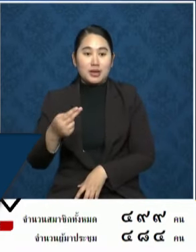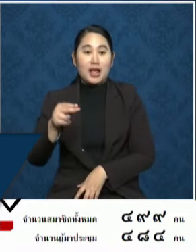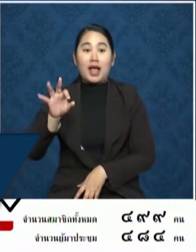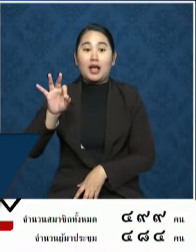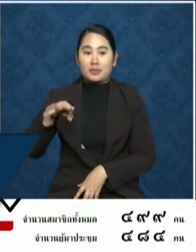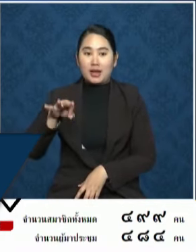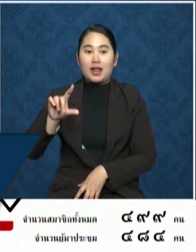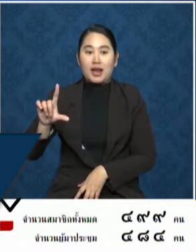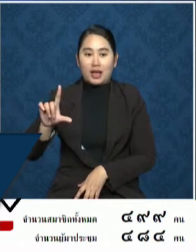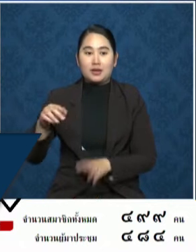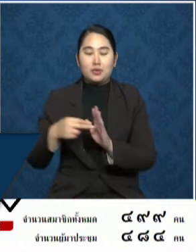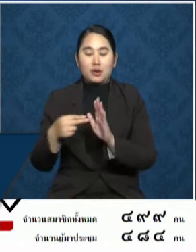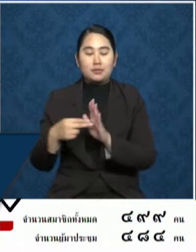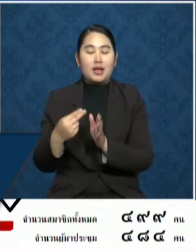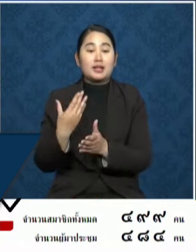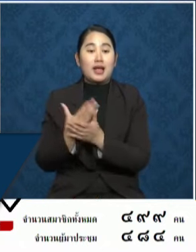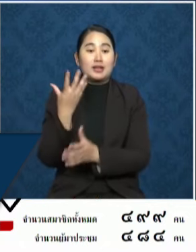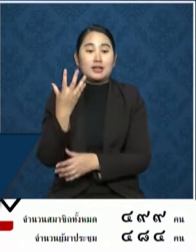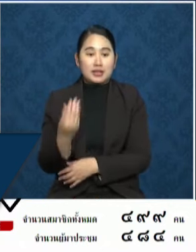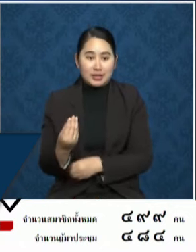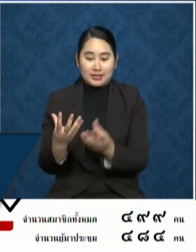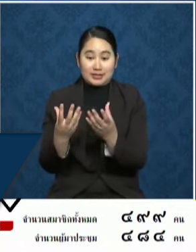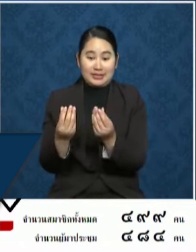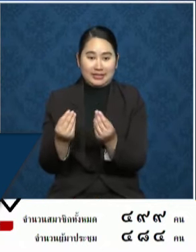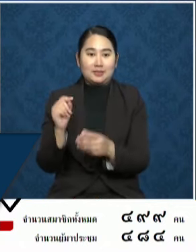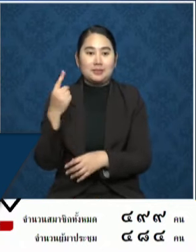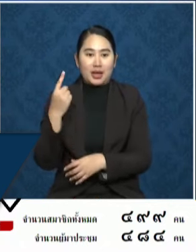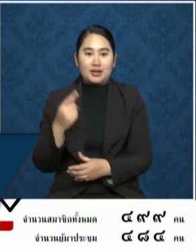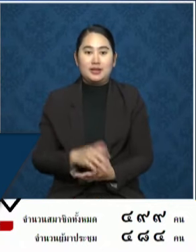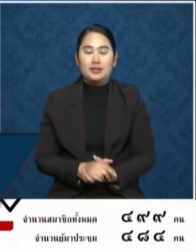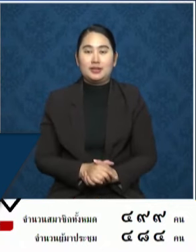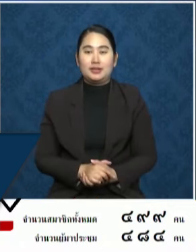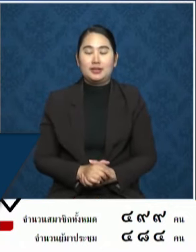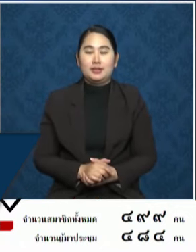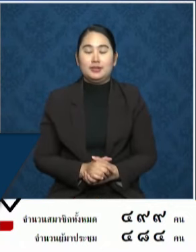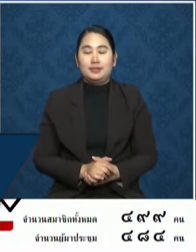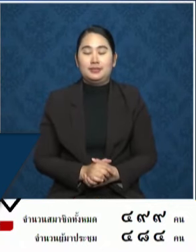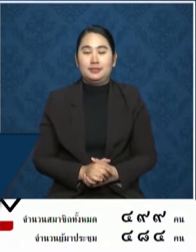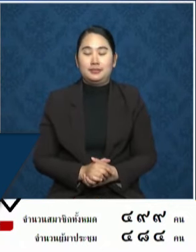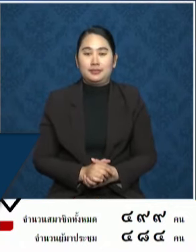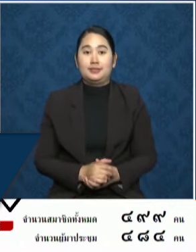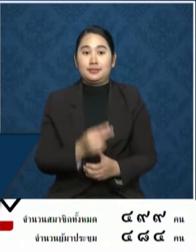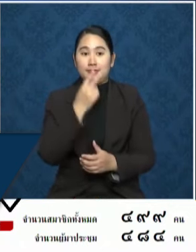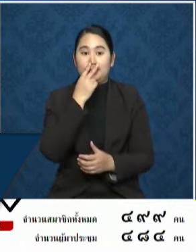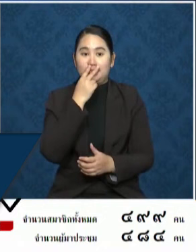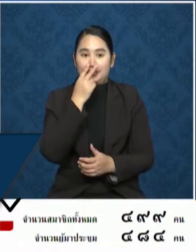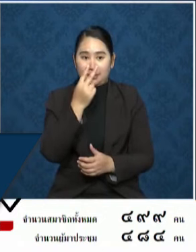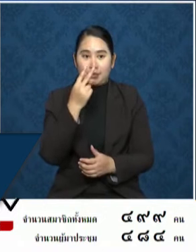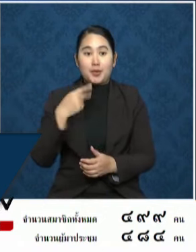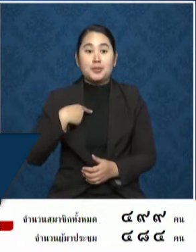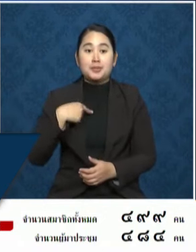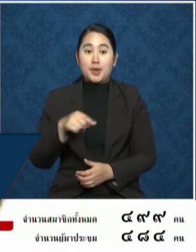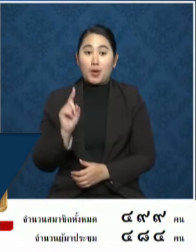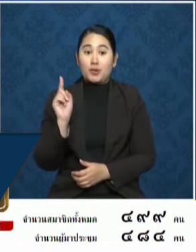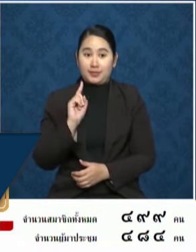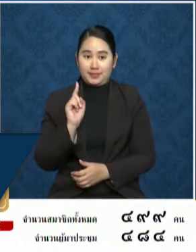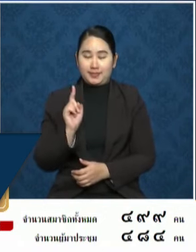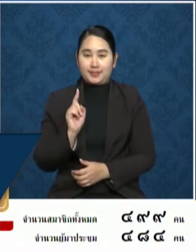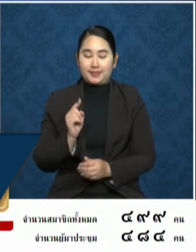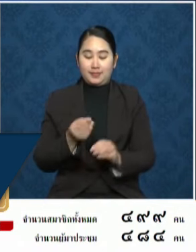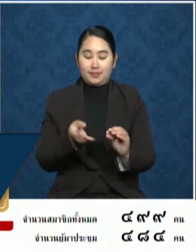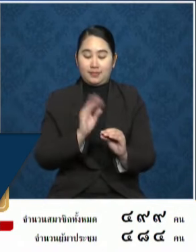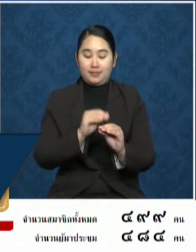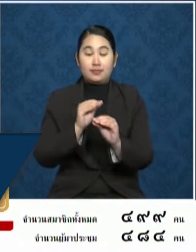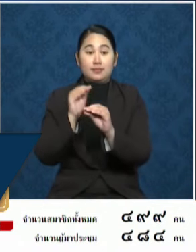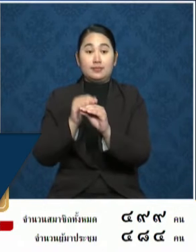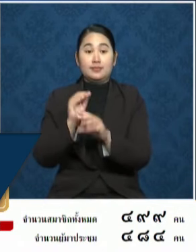เป็นงบสำหรับพื้นที่ชนประทานใหม่พอมาดูผลสัมฤทธิ์ครับของการพัฒนาพื้นที่ชนประทานที่เพิ่มขึ้น